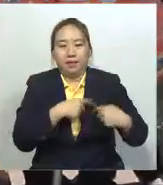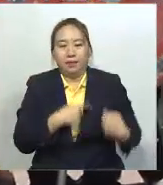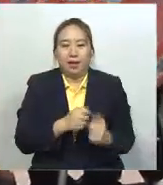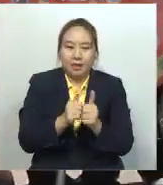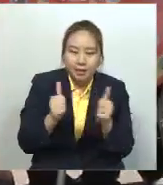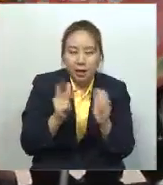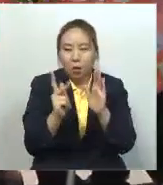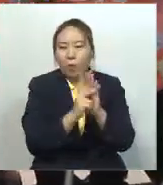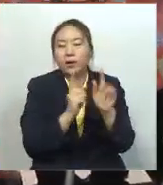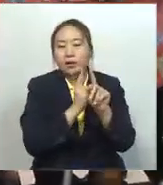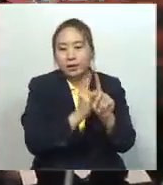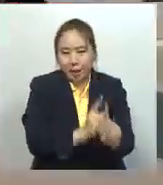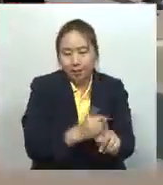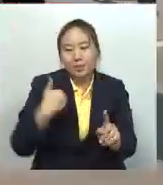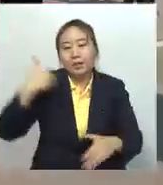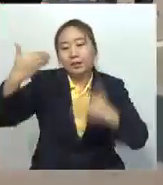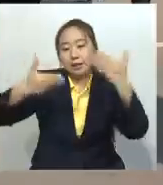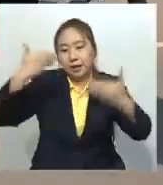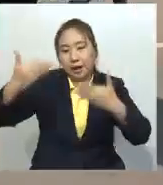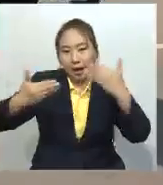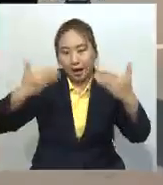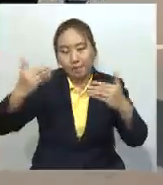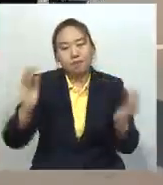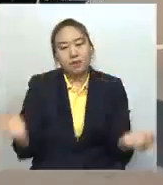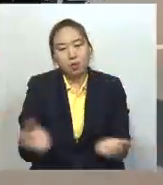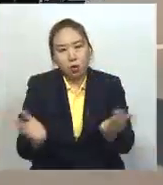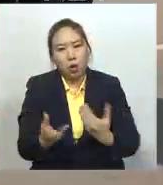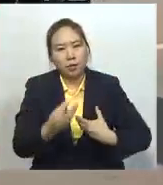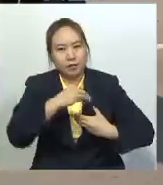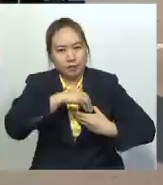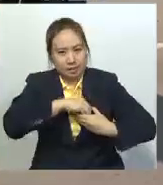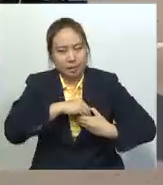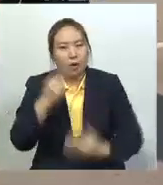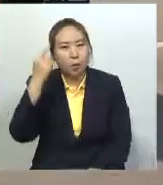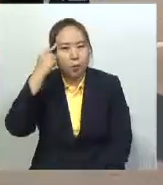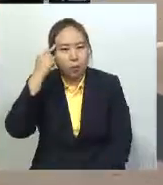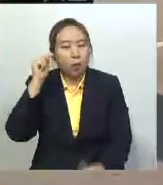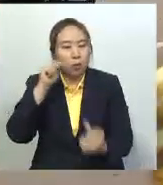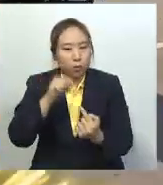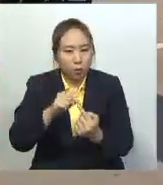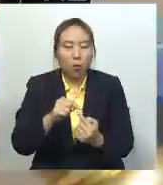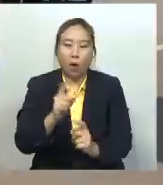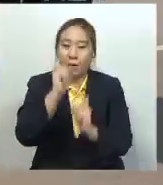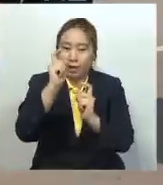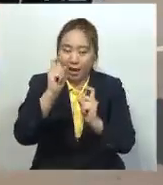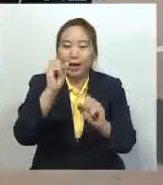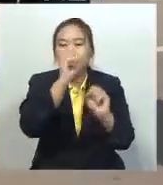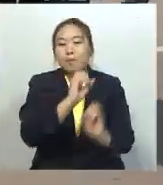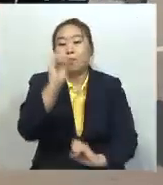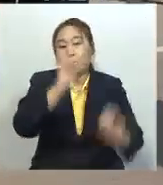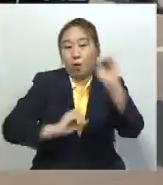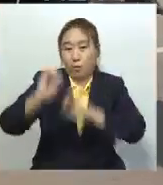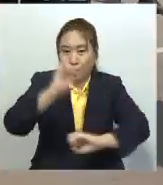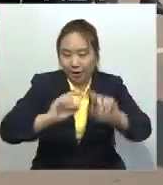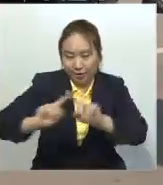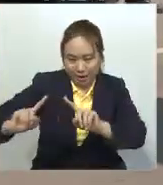าวินัยจราจรโดยได้มีการจัดกิจกรรมรณรงค์สร้างจิตสำนึกและความตระหนักนะครับในเรื่องของความปลอดภัยทางถนนโดย